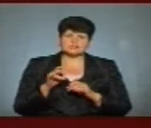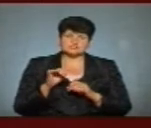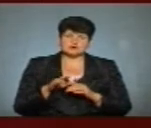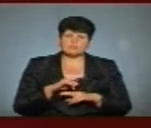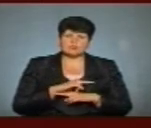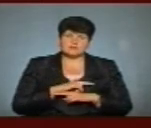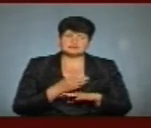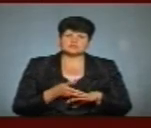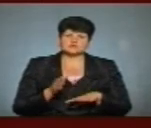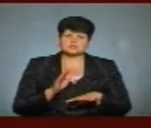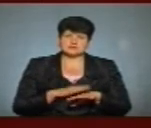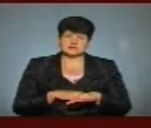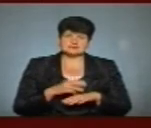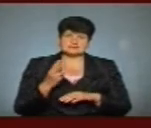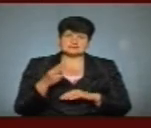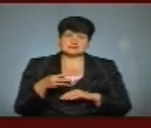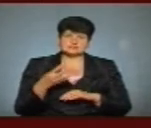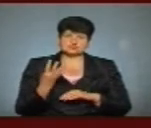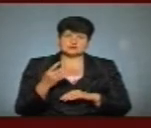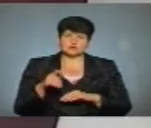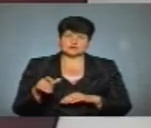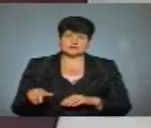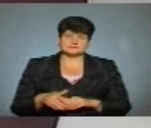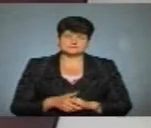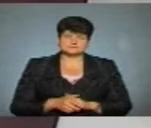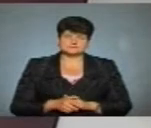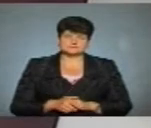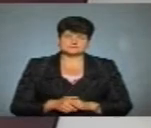Померли через ускладнення 34 людини.